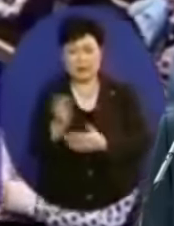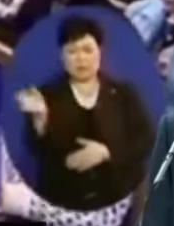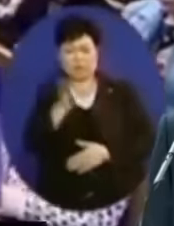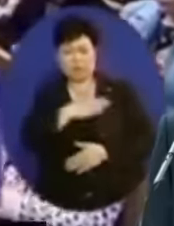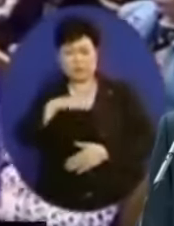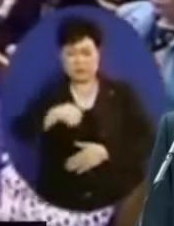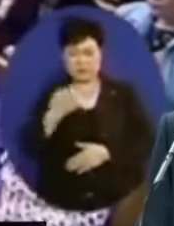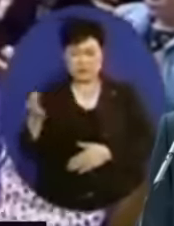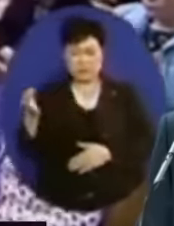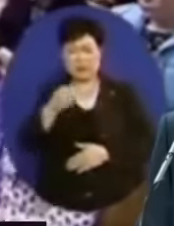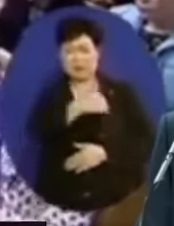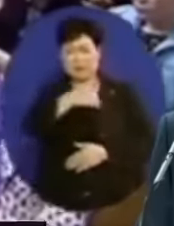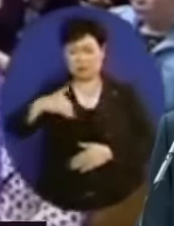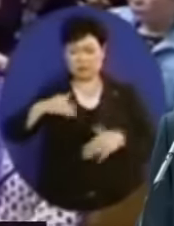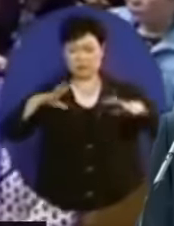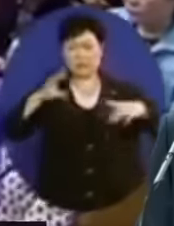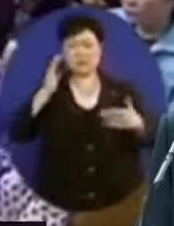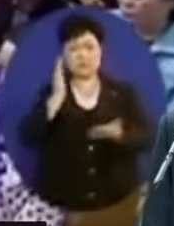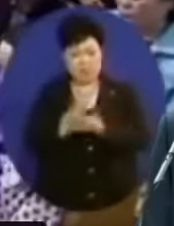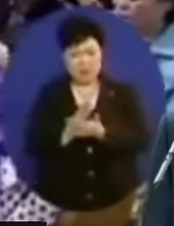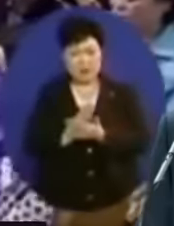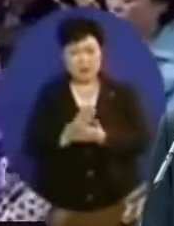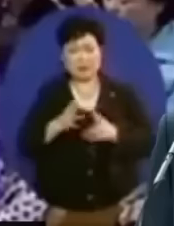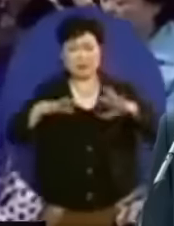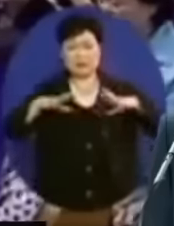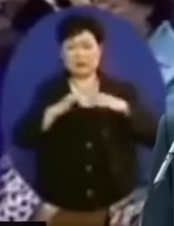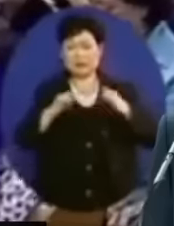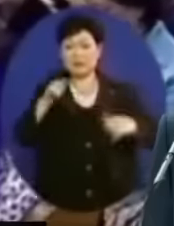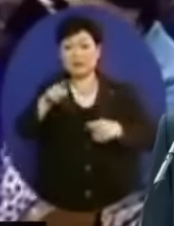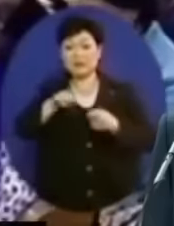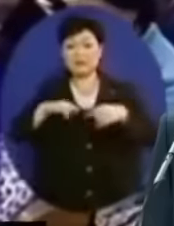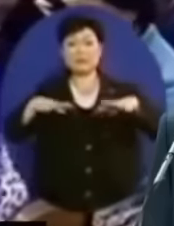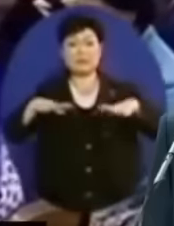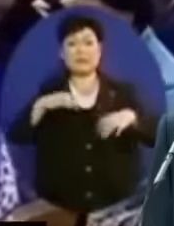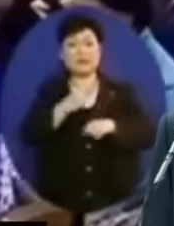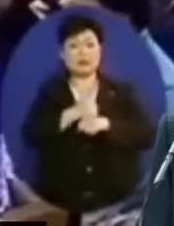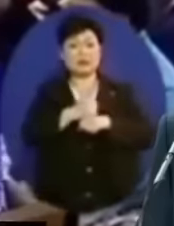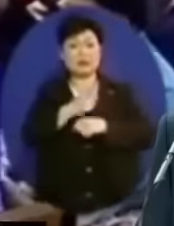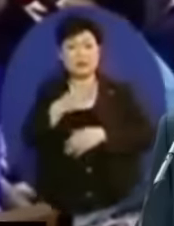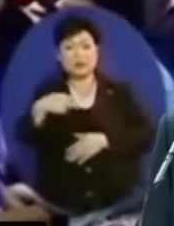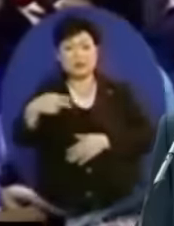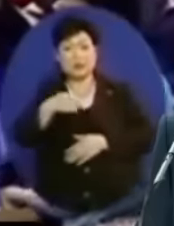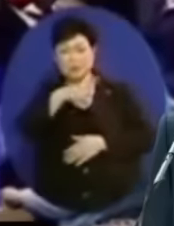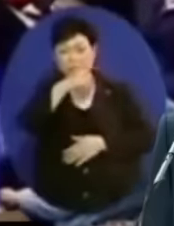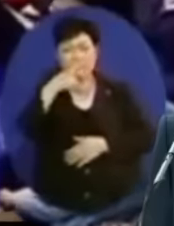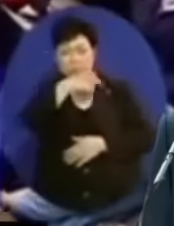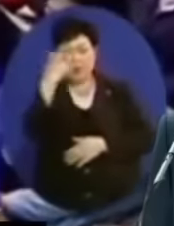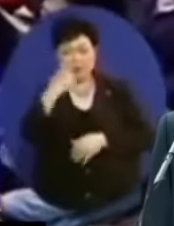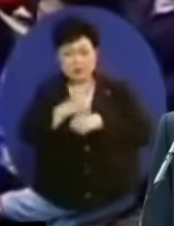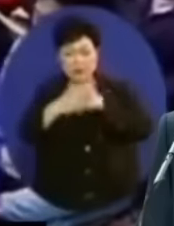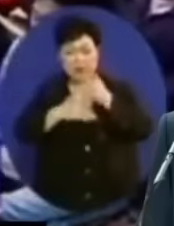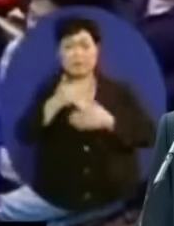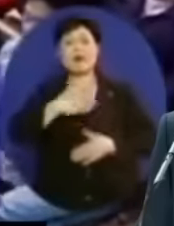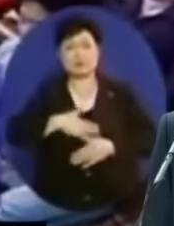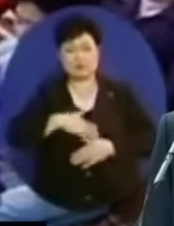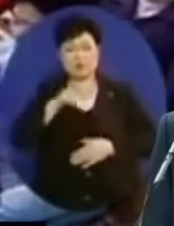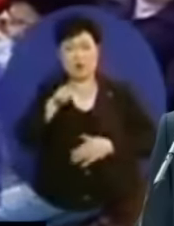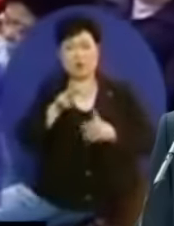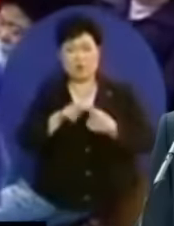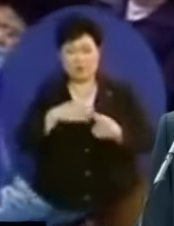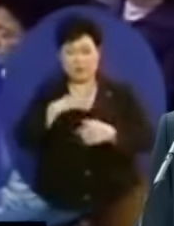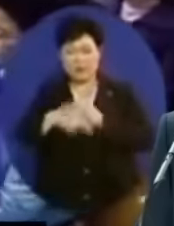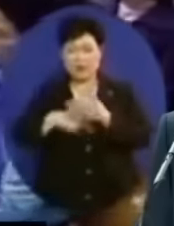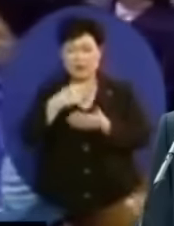그의 부함을 자랑하지 말라. 자랑하는 자는 이것으로 자랑할지니 곧 명철하여 나를 아는 것과 나